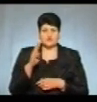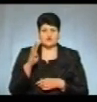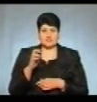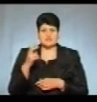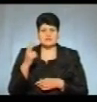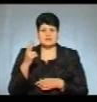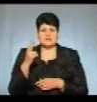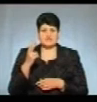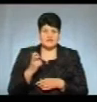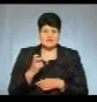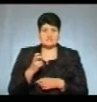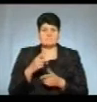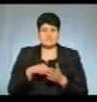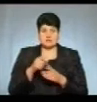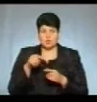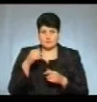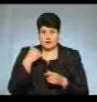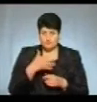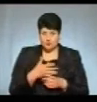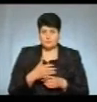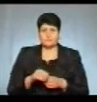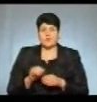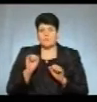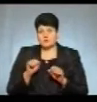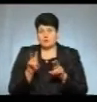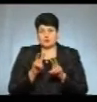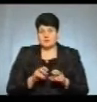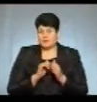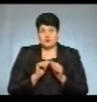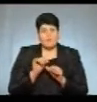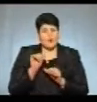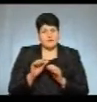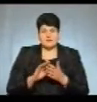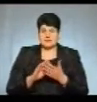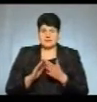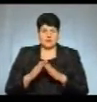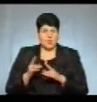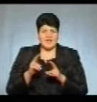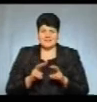міський номер телефону. Можемо розібратися кожну окрему ситуацію,